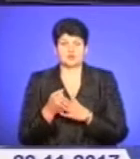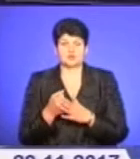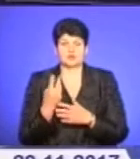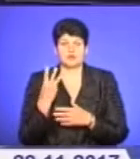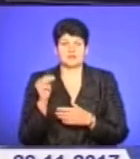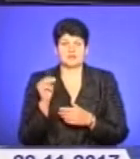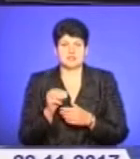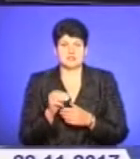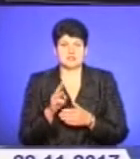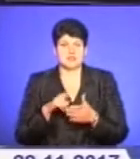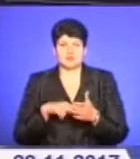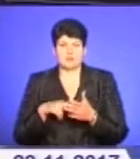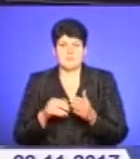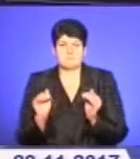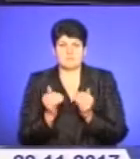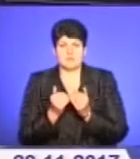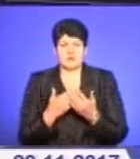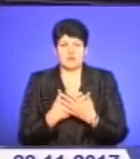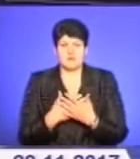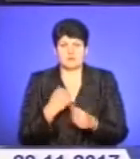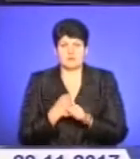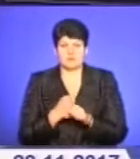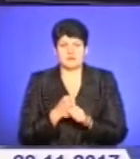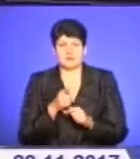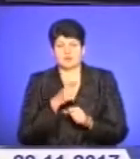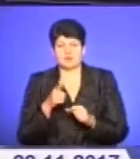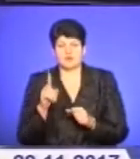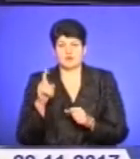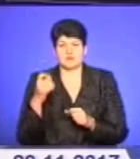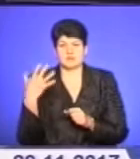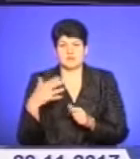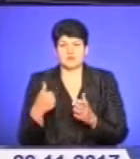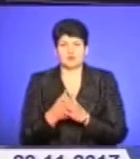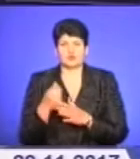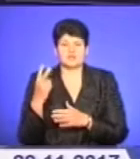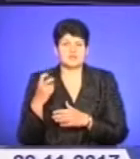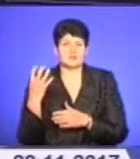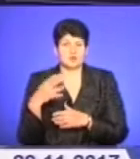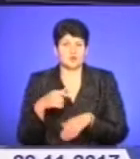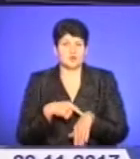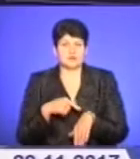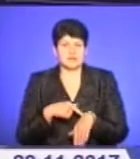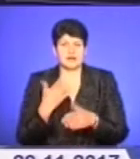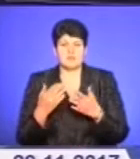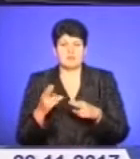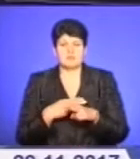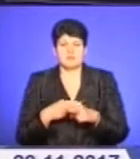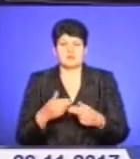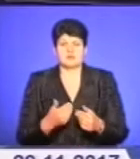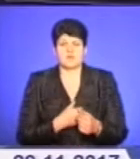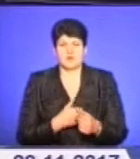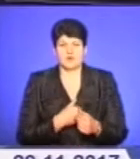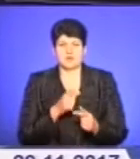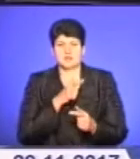3000 неоподаткованих мінімумів або громадських робіт на строк від 150 до 240 годин, або ж позбавлення волі на строк до